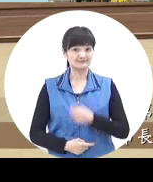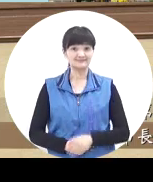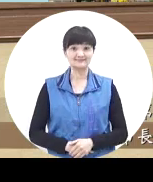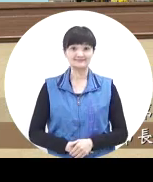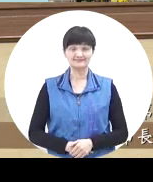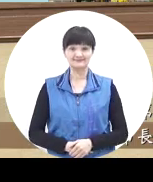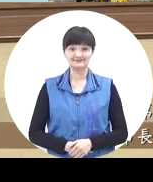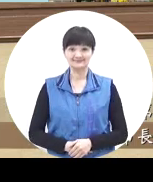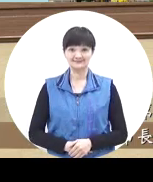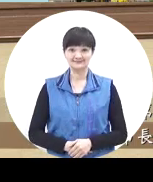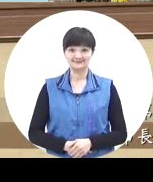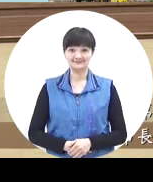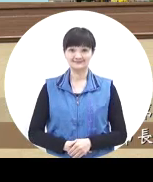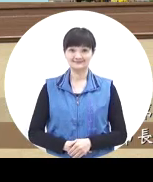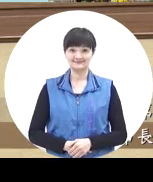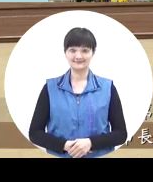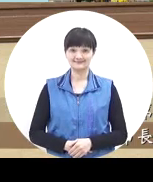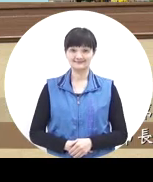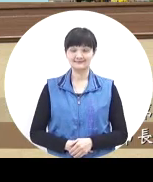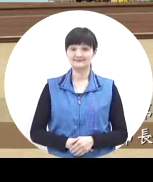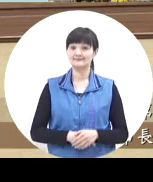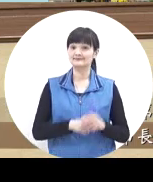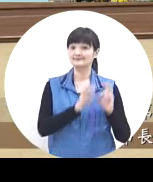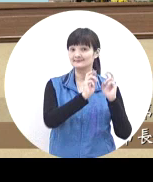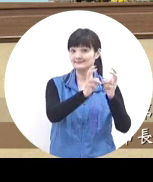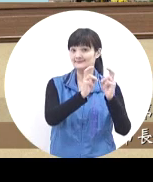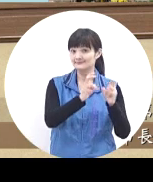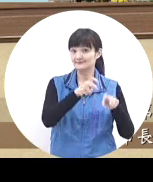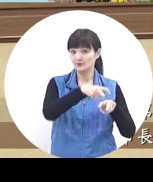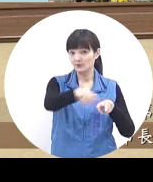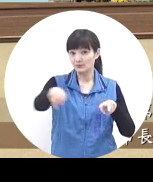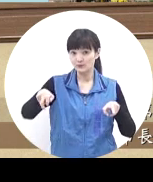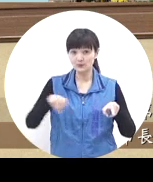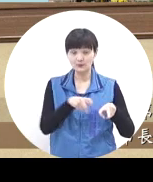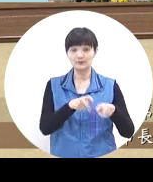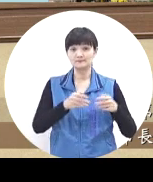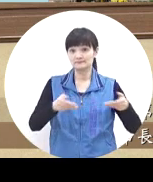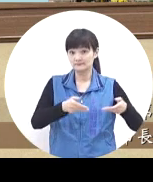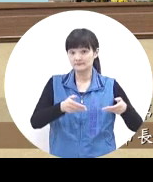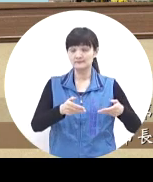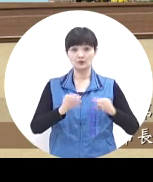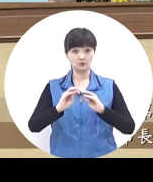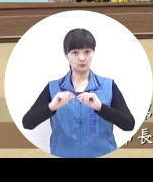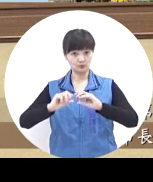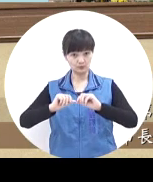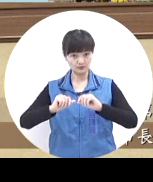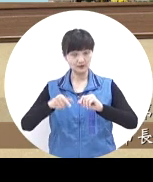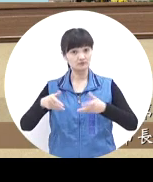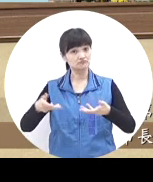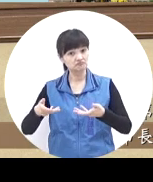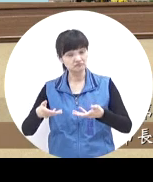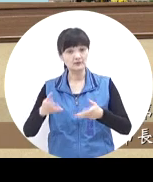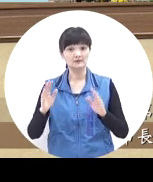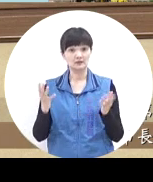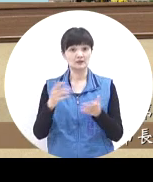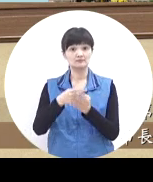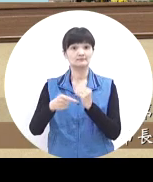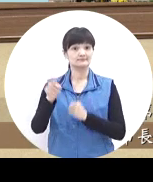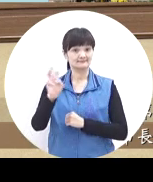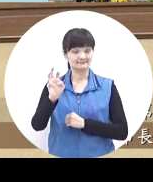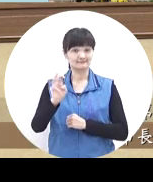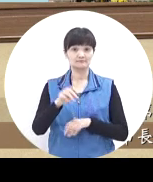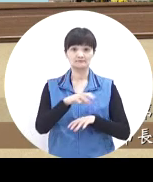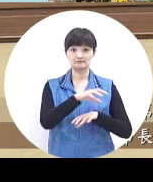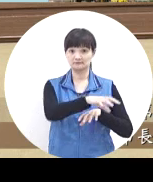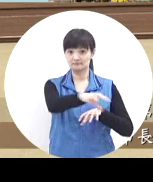所以在整个捷运的轨道建设里面，我们的土地开发目前有30个地方，